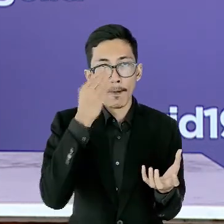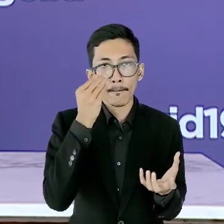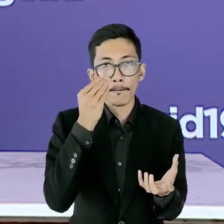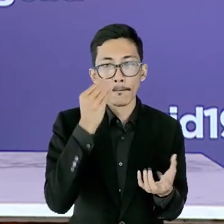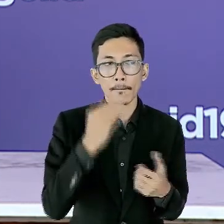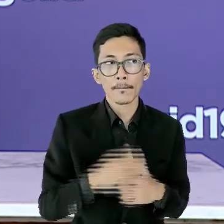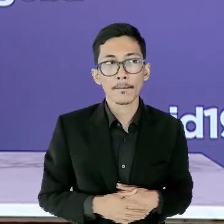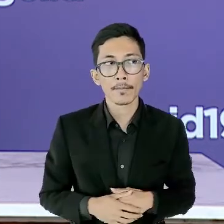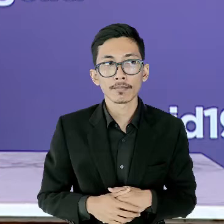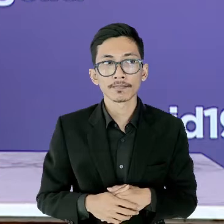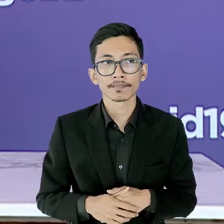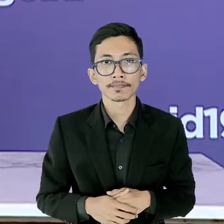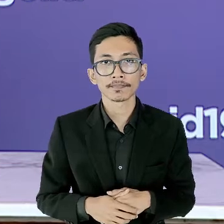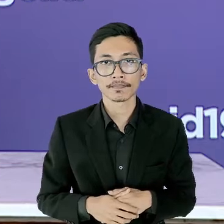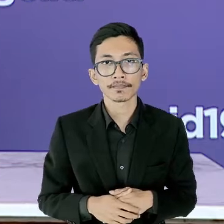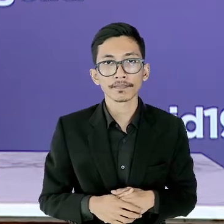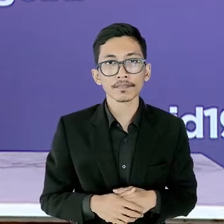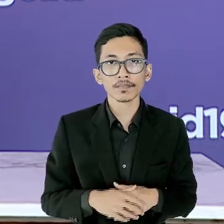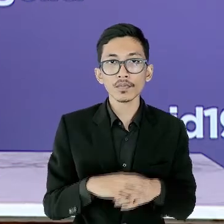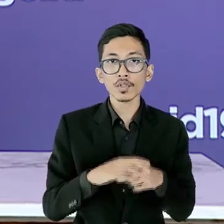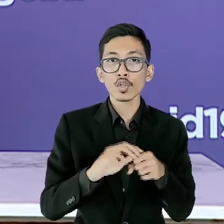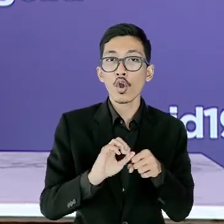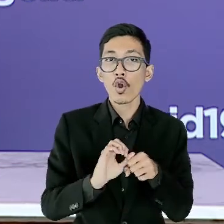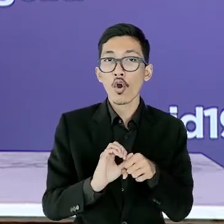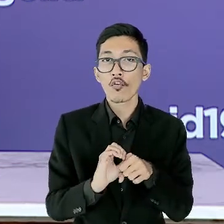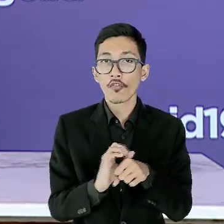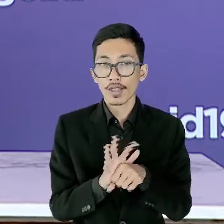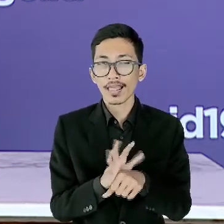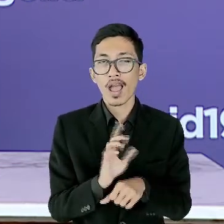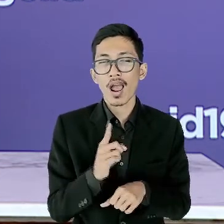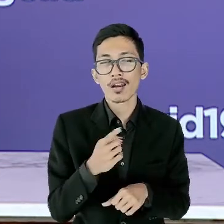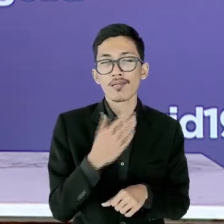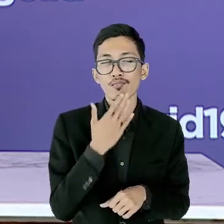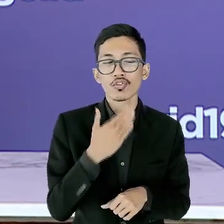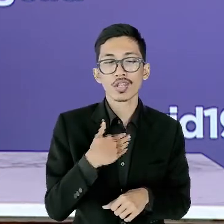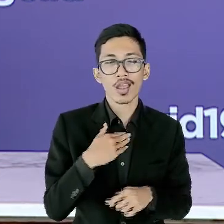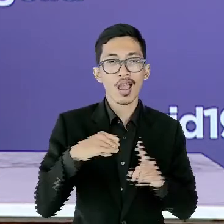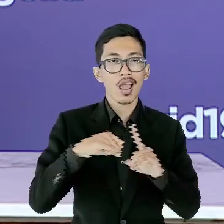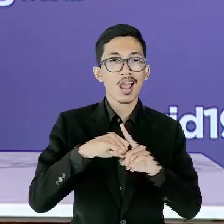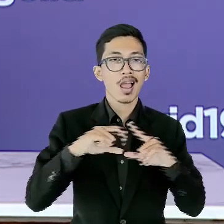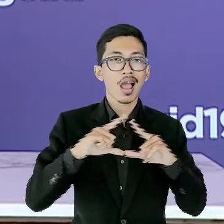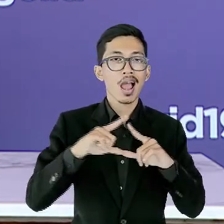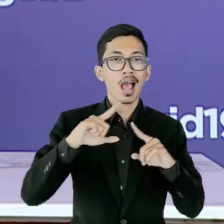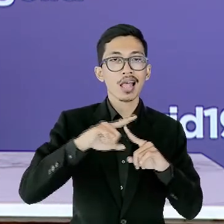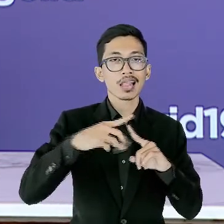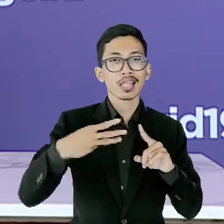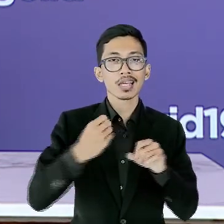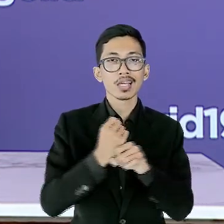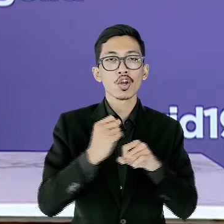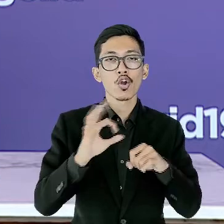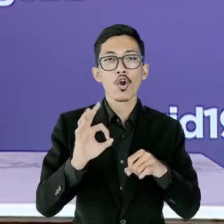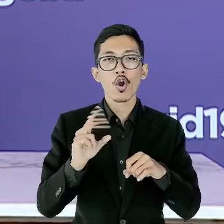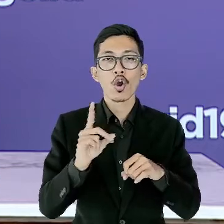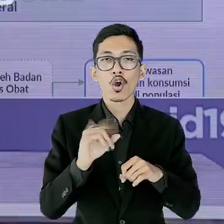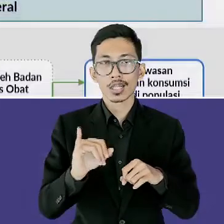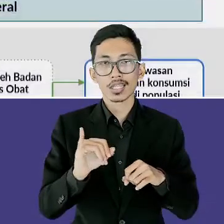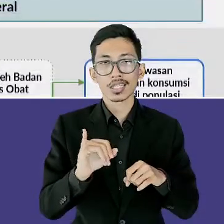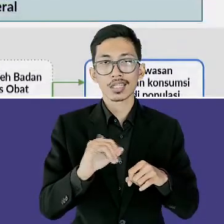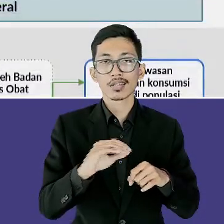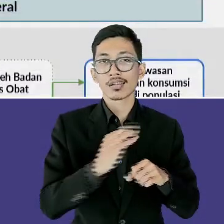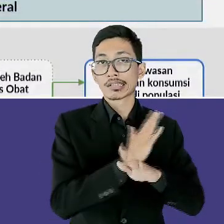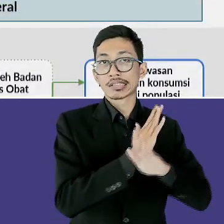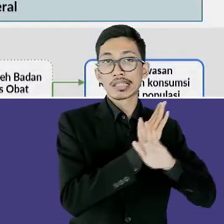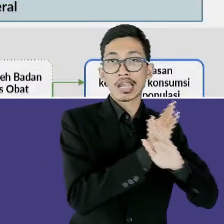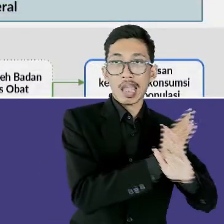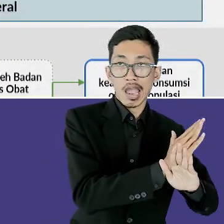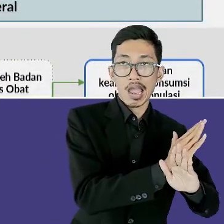Pengendalian COVID-19 dapat dibagi menjadi dua kategori besar, yaitu upaya pencegahan dan penanganan. Salah